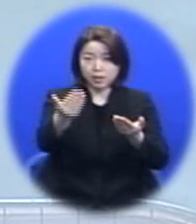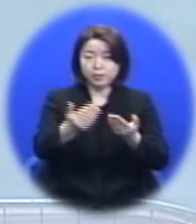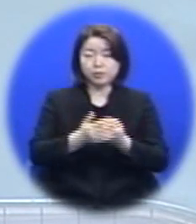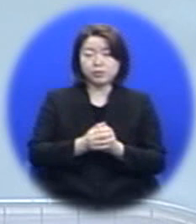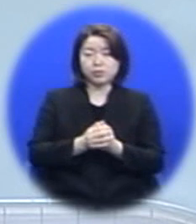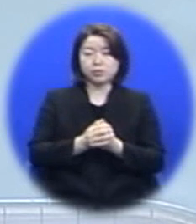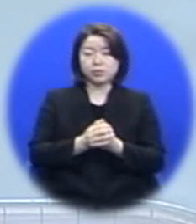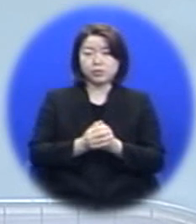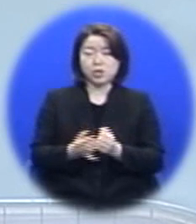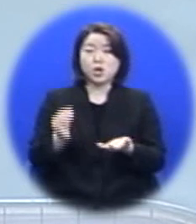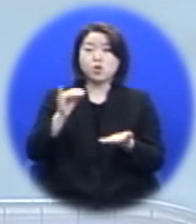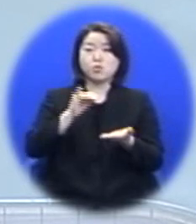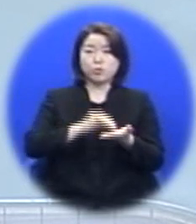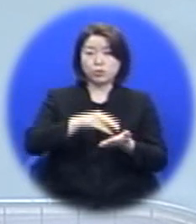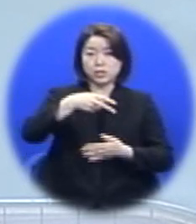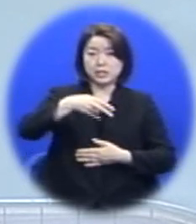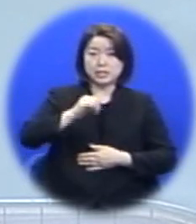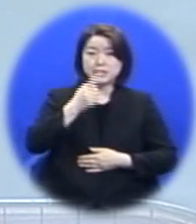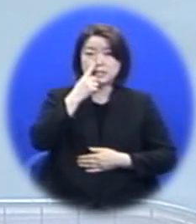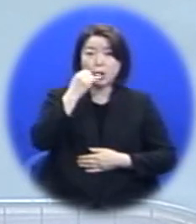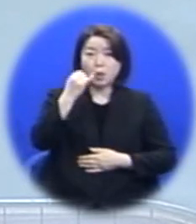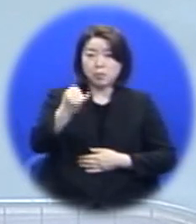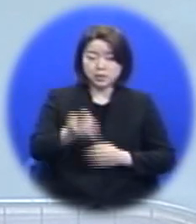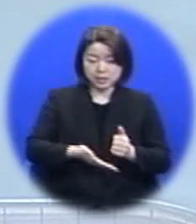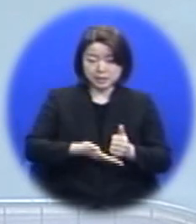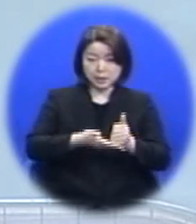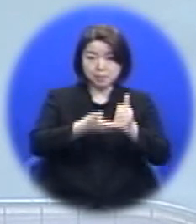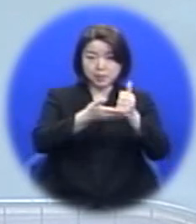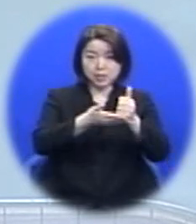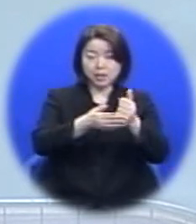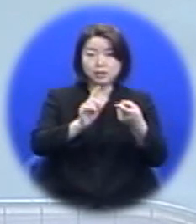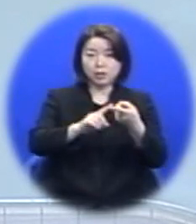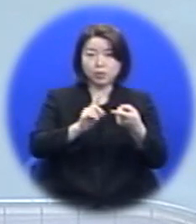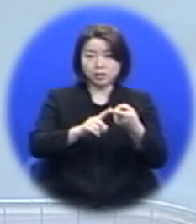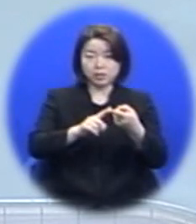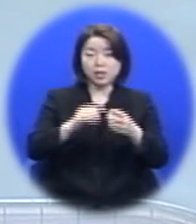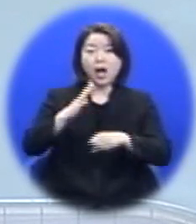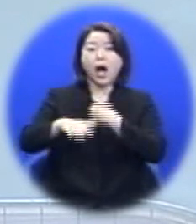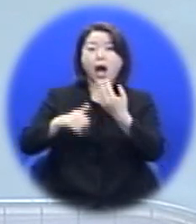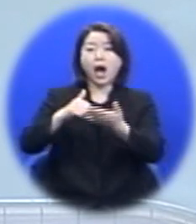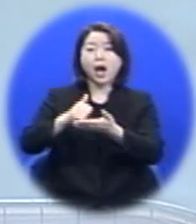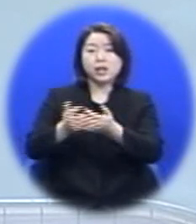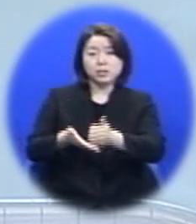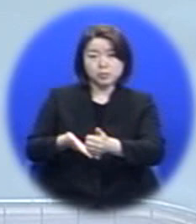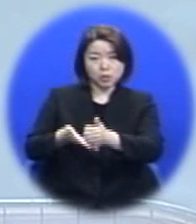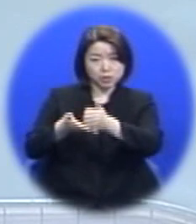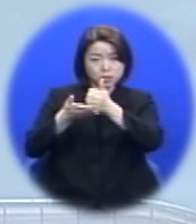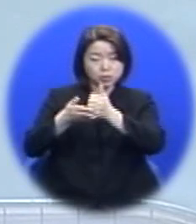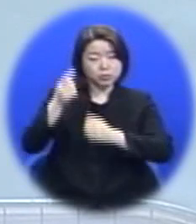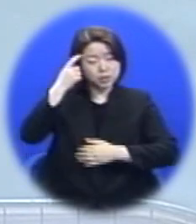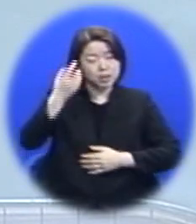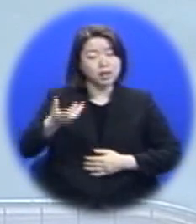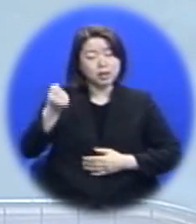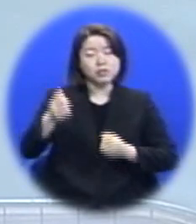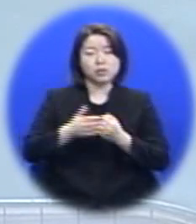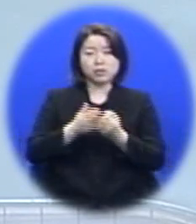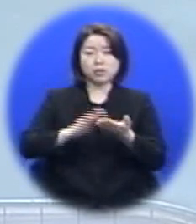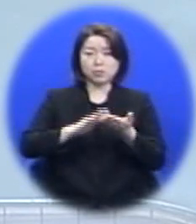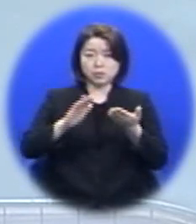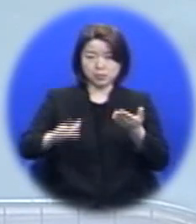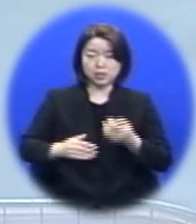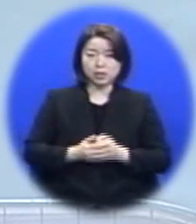룻이 시어머니를 섬기겠다고 하는 것을 하나님 섬기는 것으로 여겼기 때문입니다.